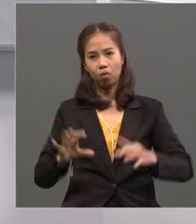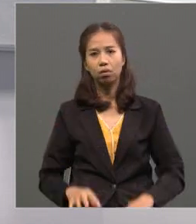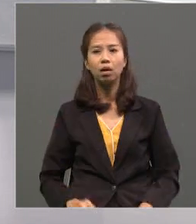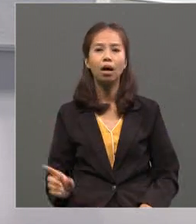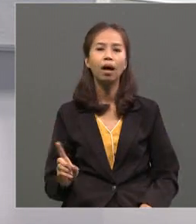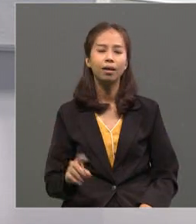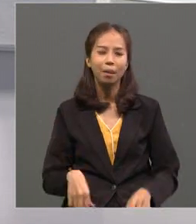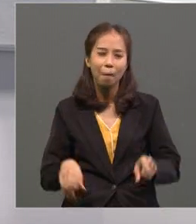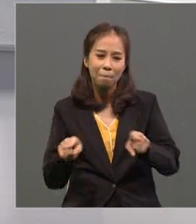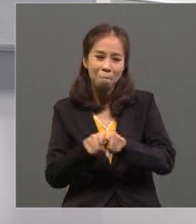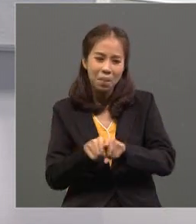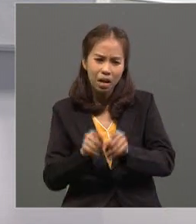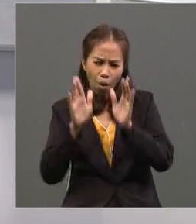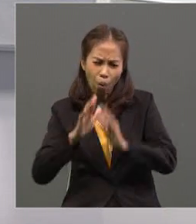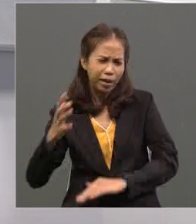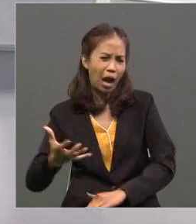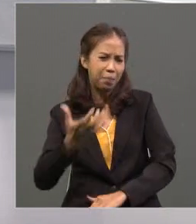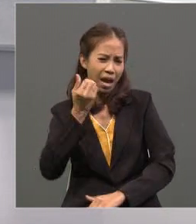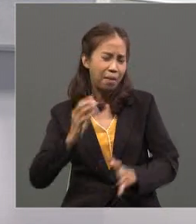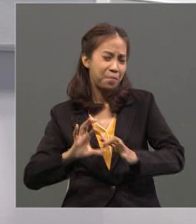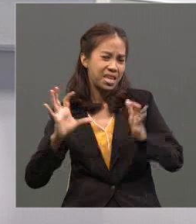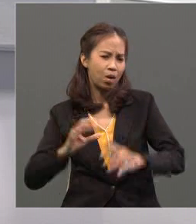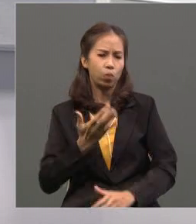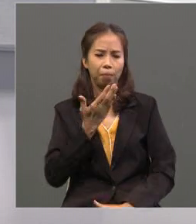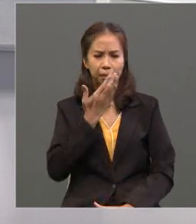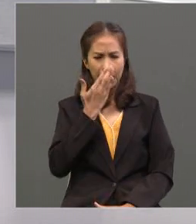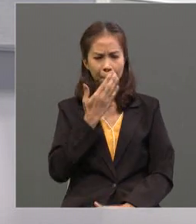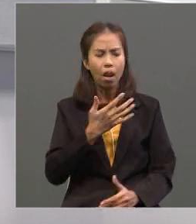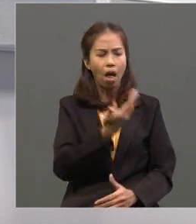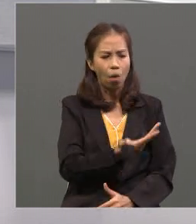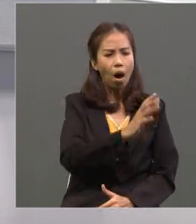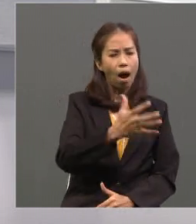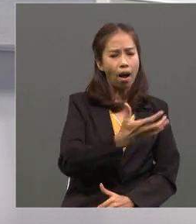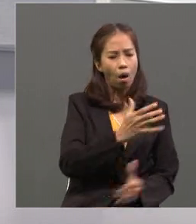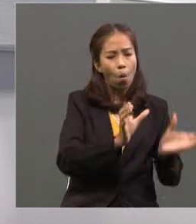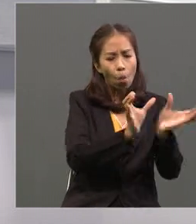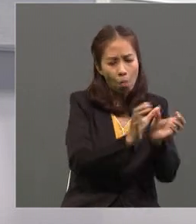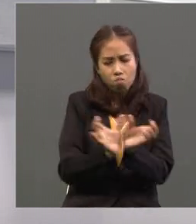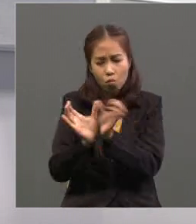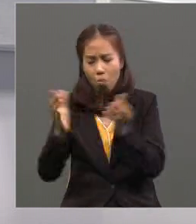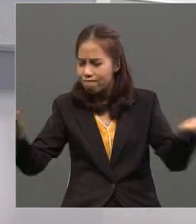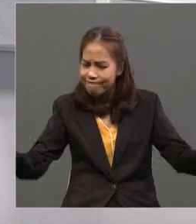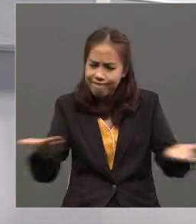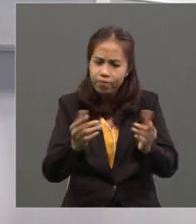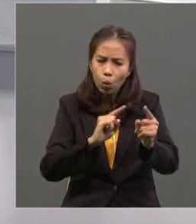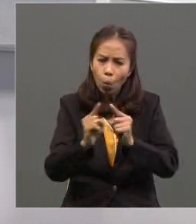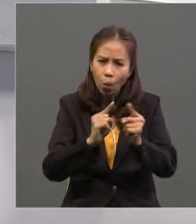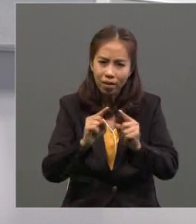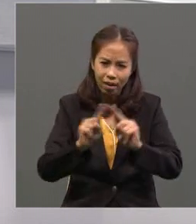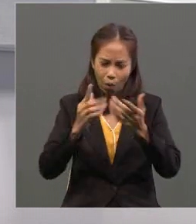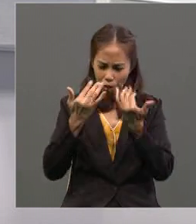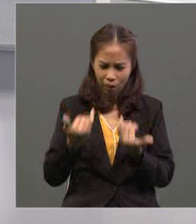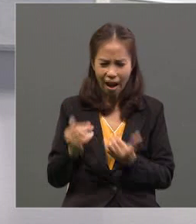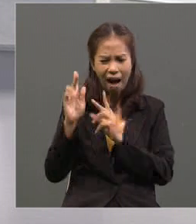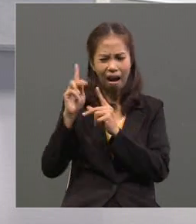แล้็เงีบ ให้คนที่เขเมียมนาจร ๆ คุยกันมันจะไดไมตอนนี้คือ สื่อแต่ละสื่อ ตามโก